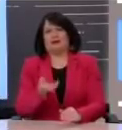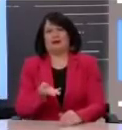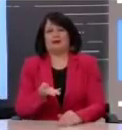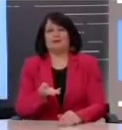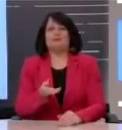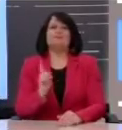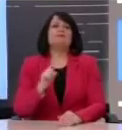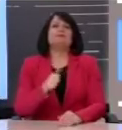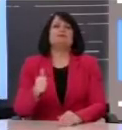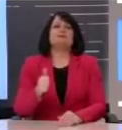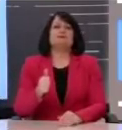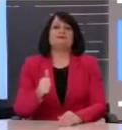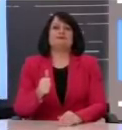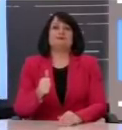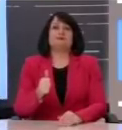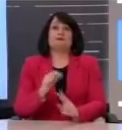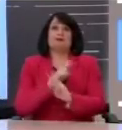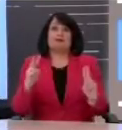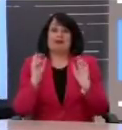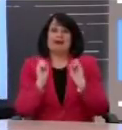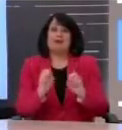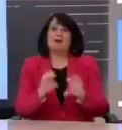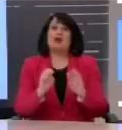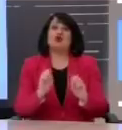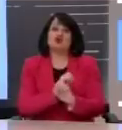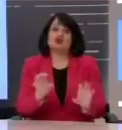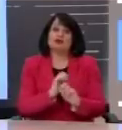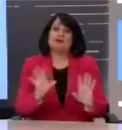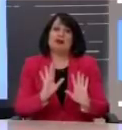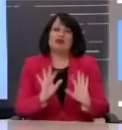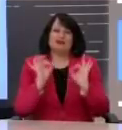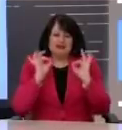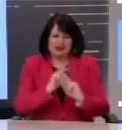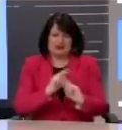όχι μόνο διότι υπήρξε σαφής ενημέρωση, αλλά και σαφής τοποθέτηση